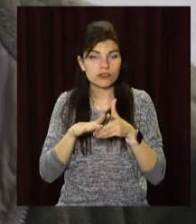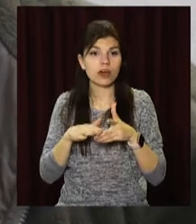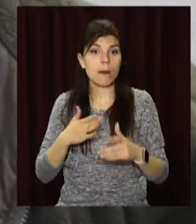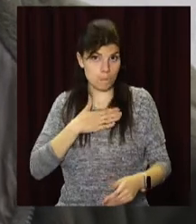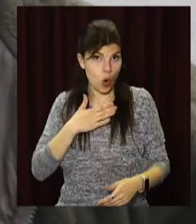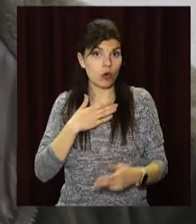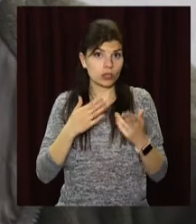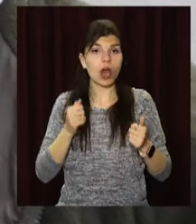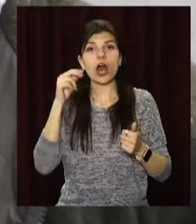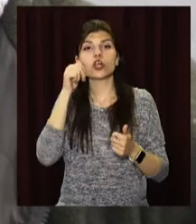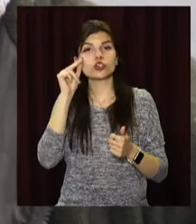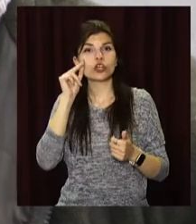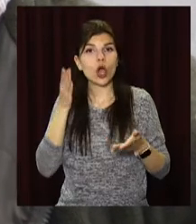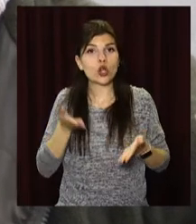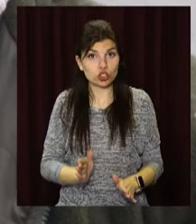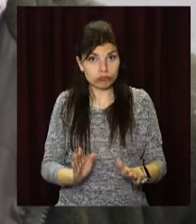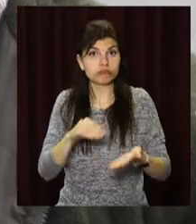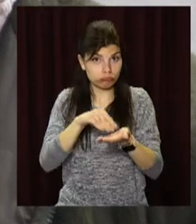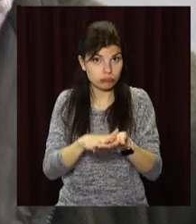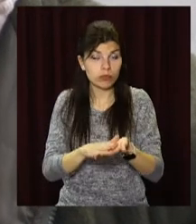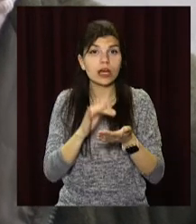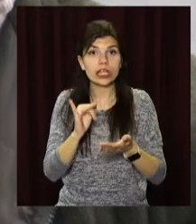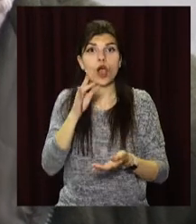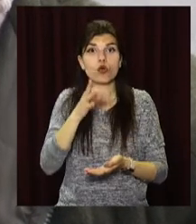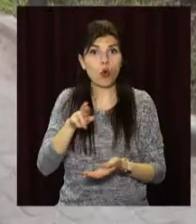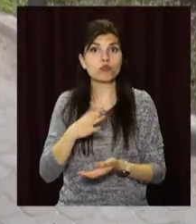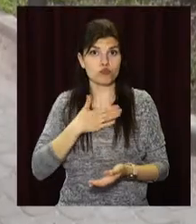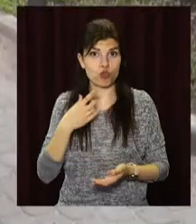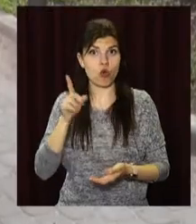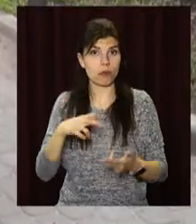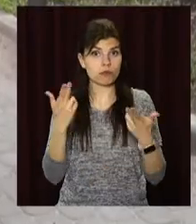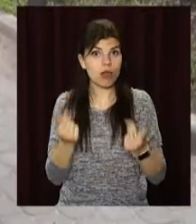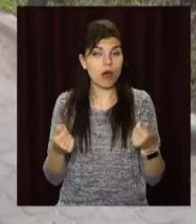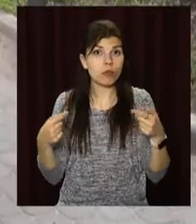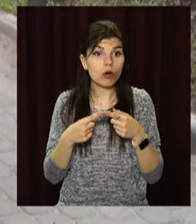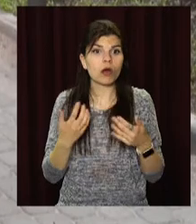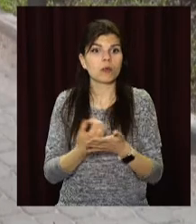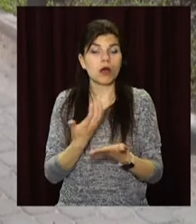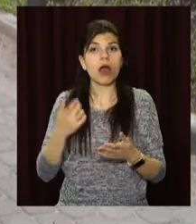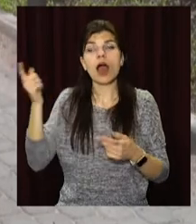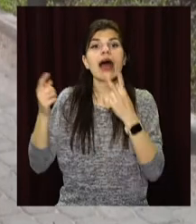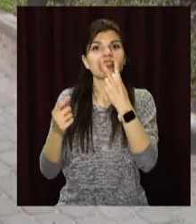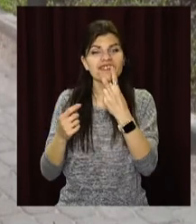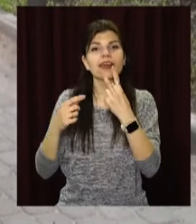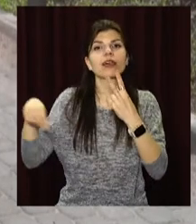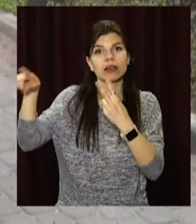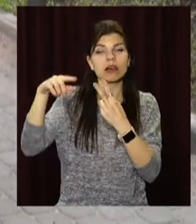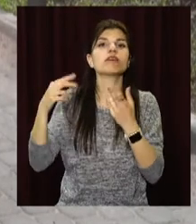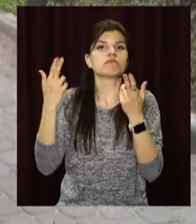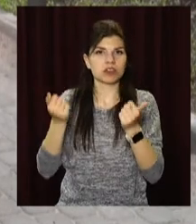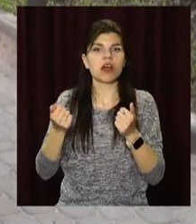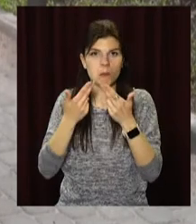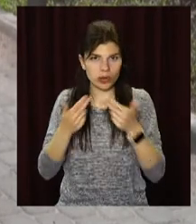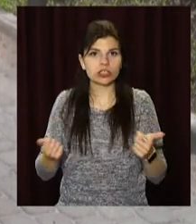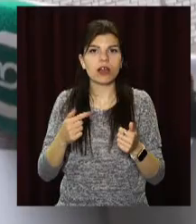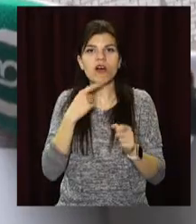мої, дата рождения і ідентифікаційний код. Дві фінансові організації визнали, що Ігор став жертвою шахраїв,